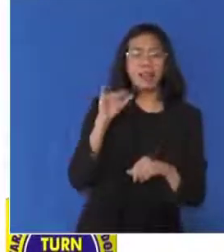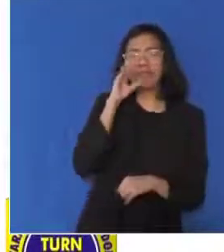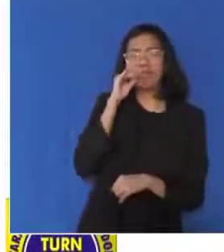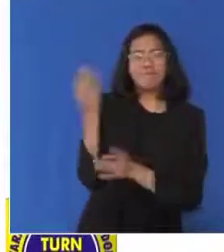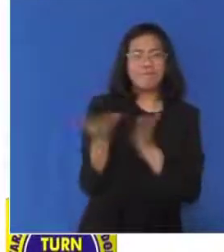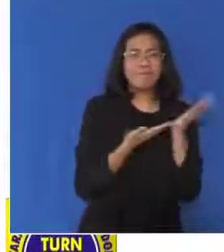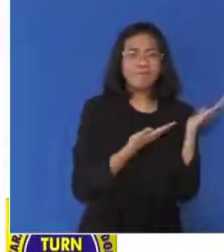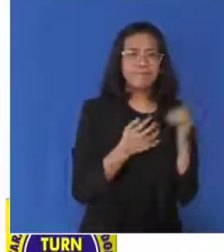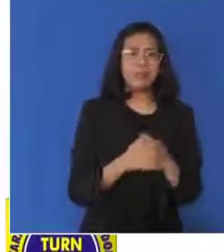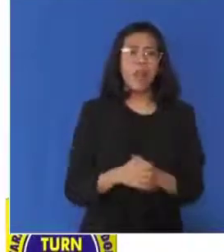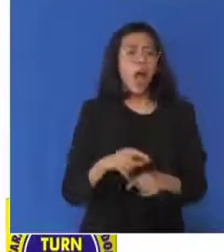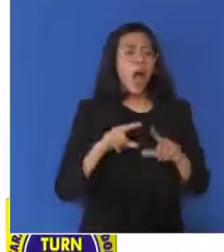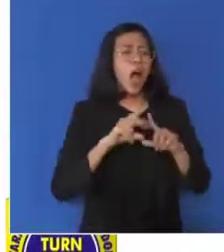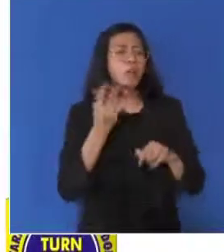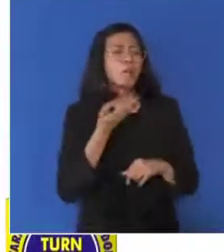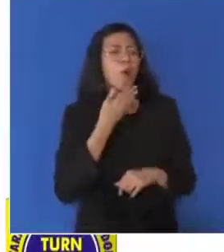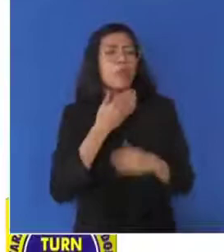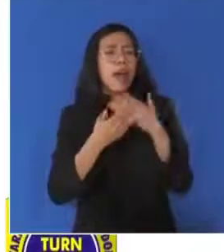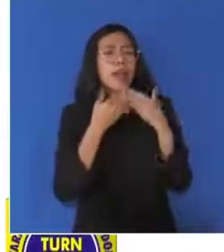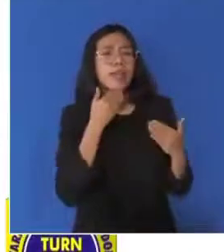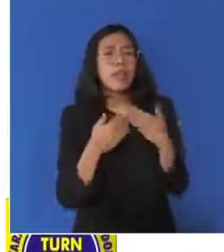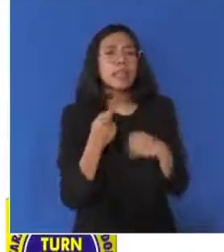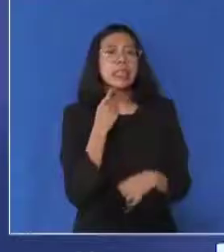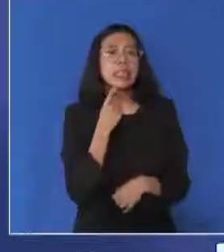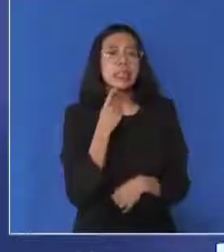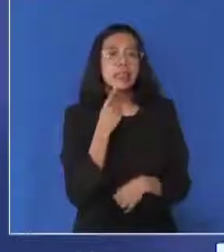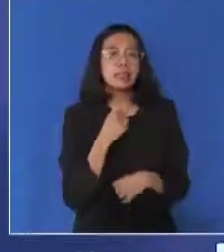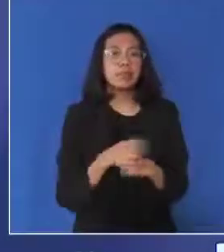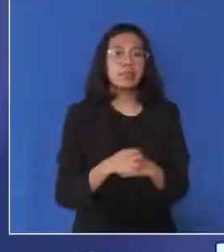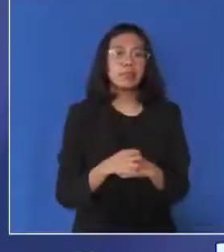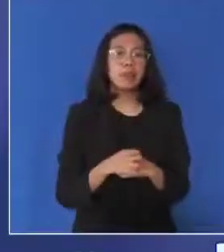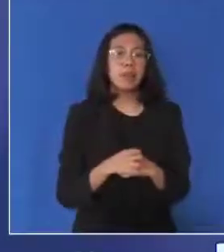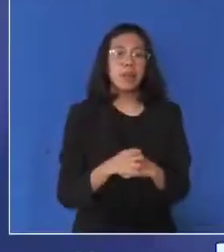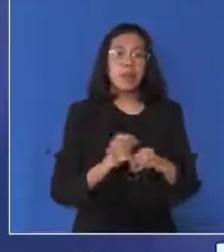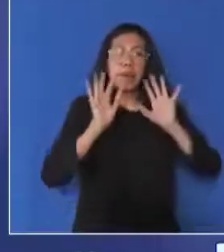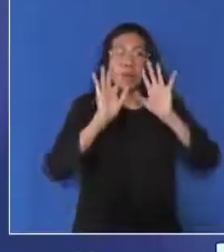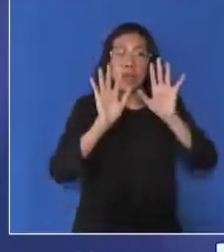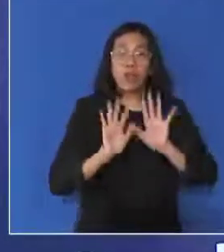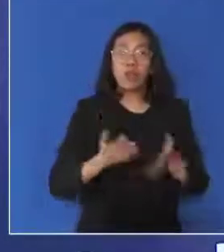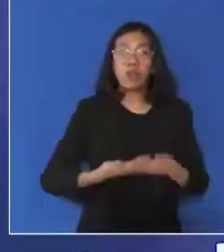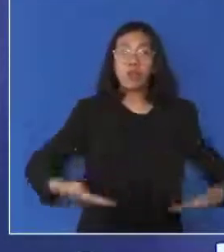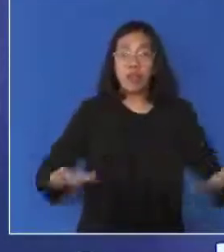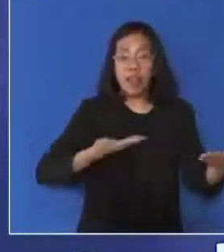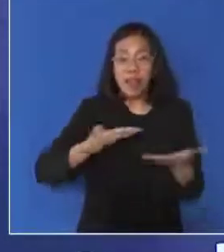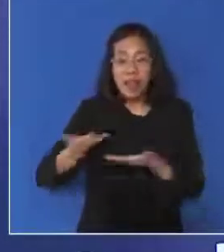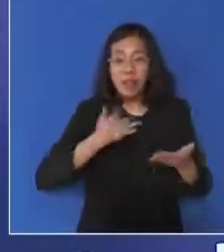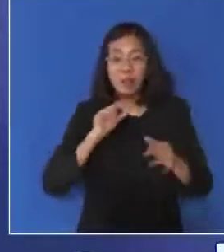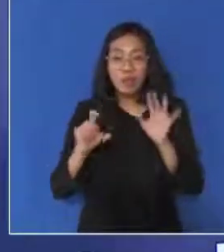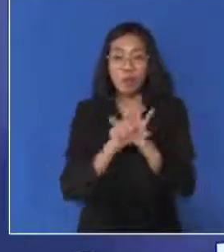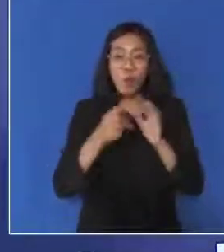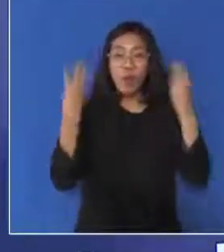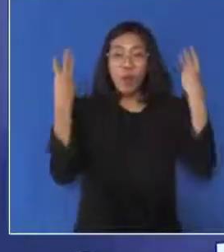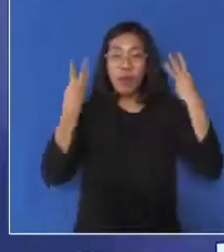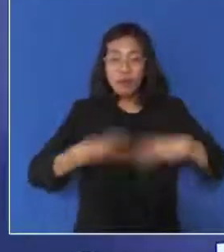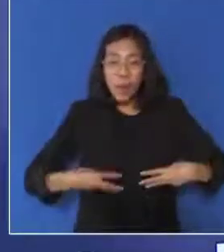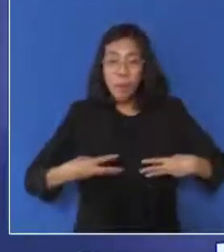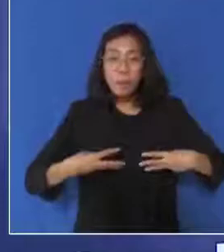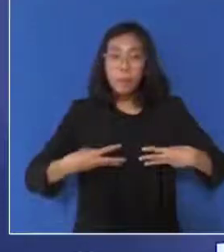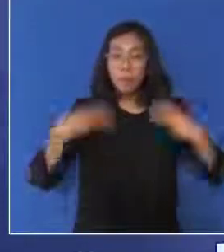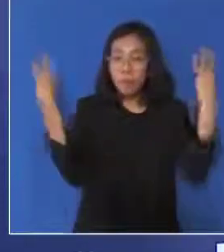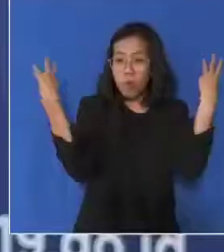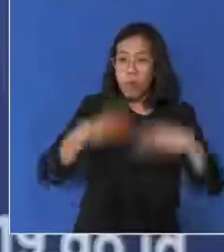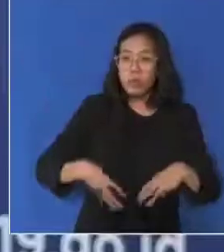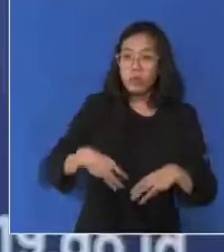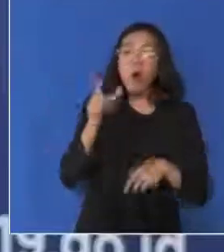mau tanya Yah gimana sih nih kan layanan media sosial seperti WhatsApp Ini sekarang ini kan sudah